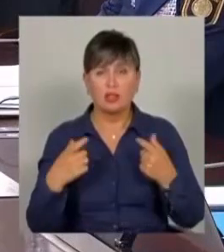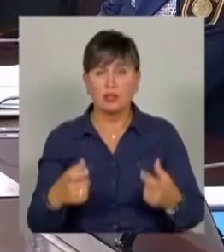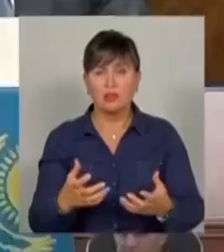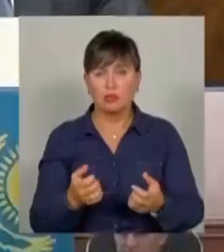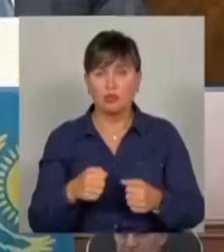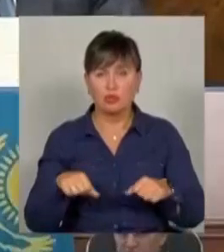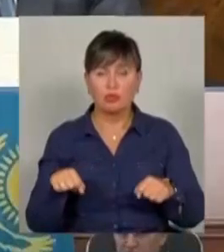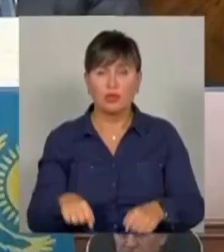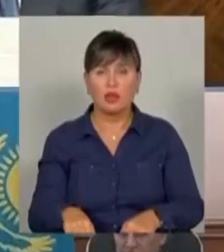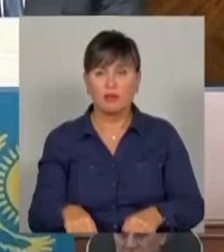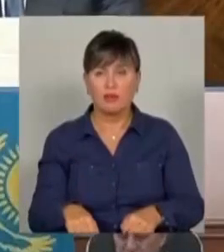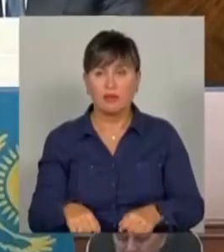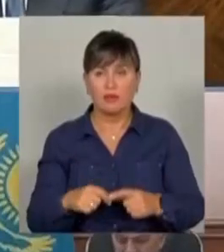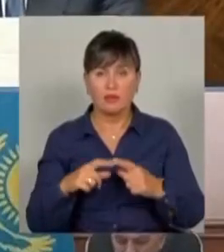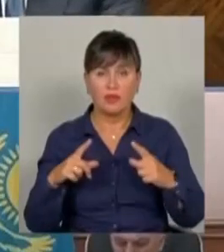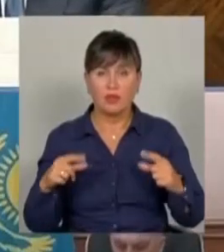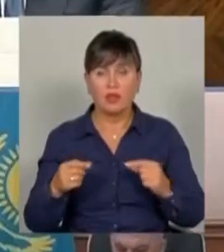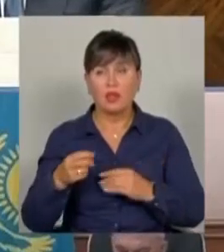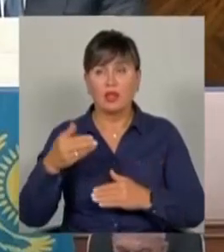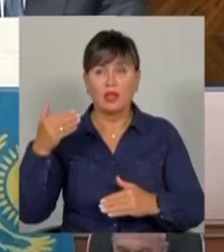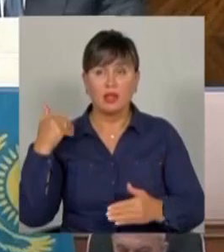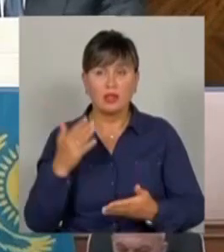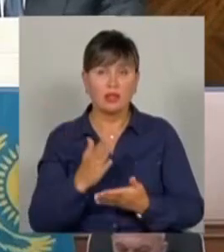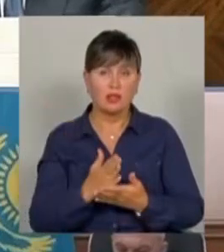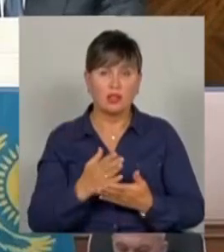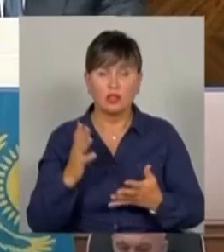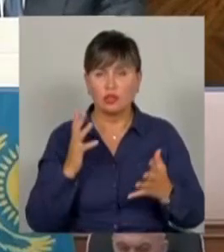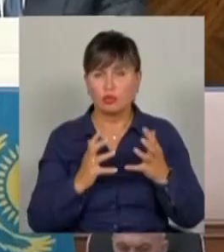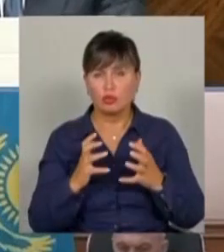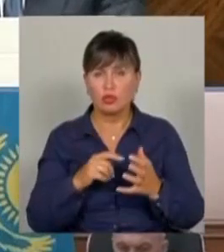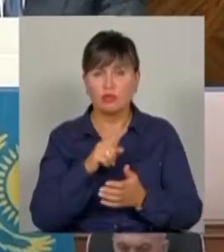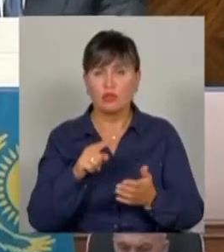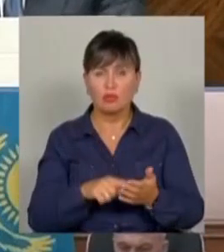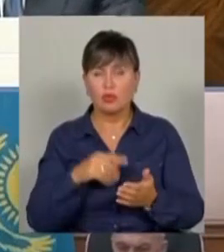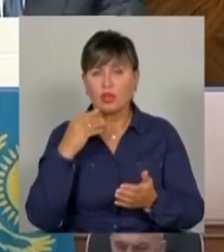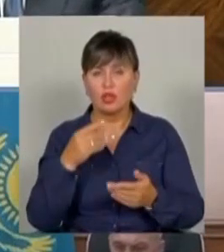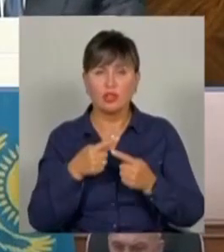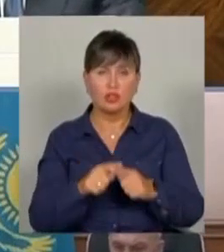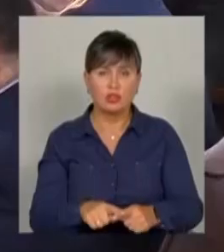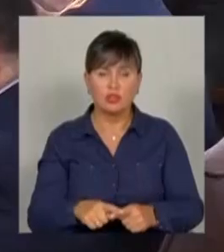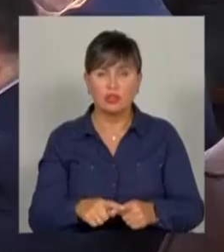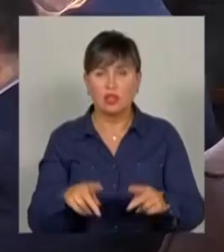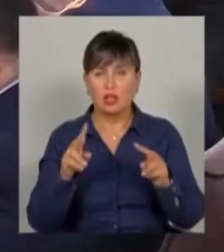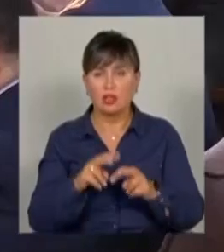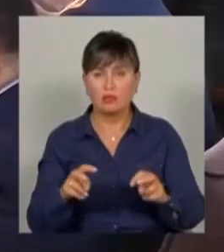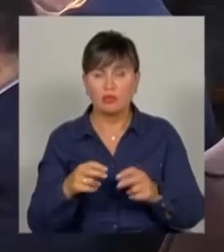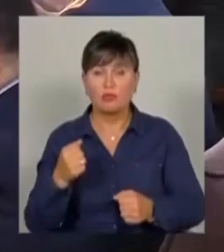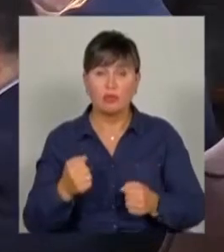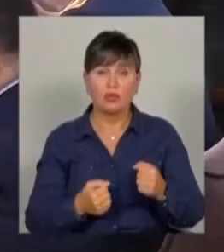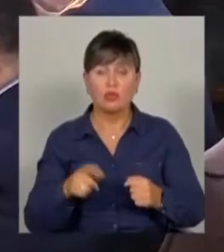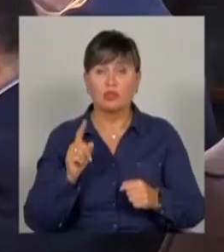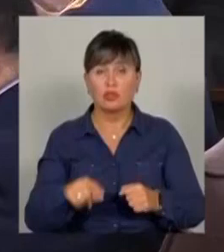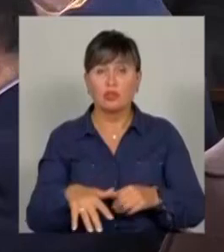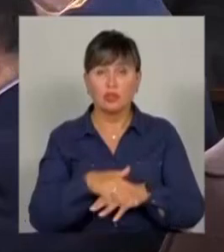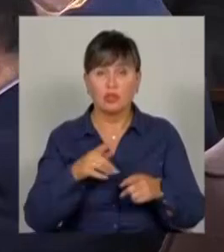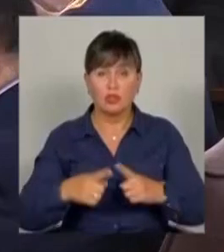получение прав. Как и прежде, есть серьезные вопросы к качеству проведения технических осмотров автомашин. Даже в населенных